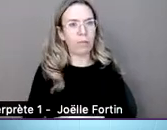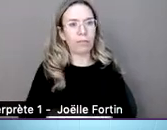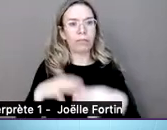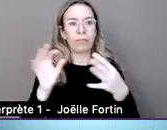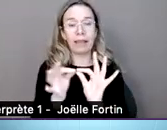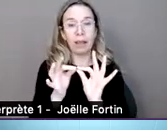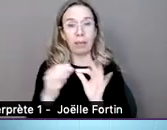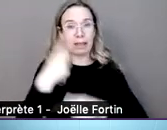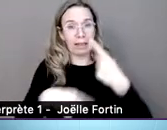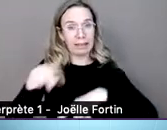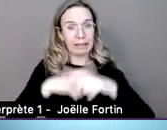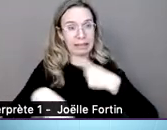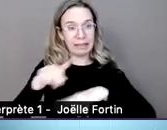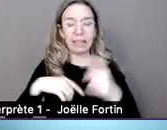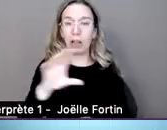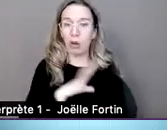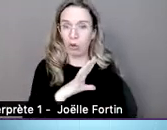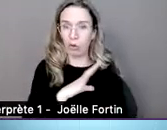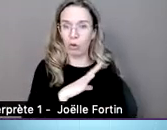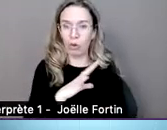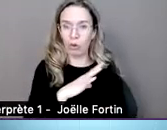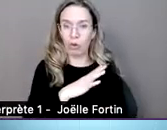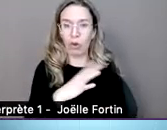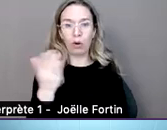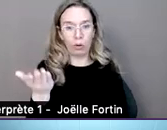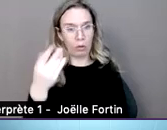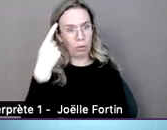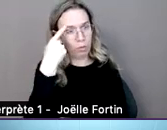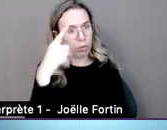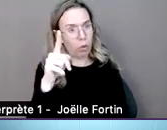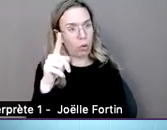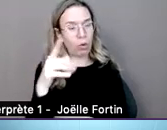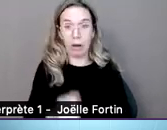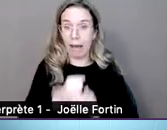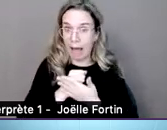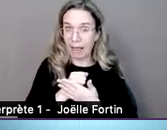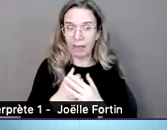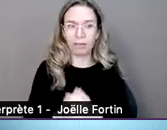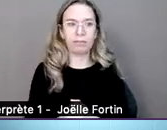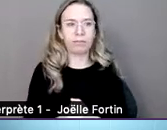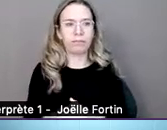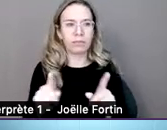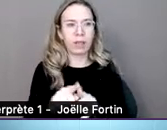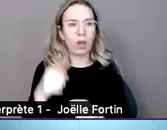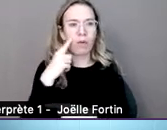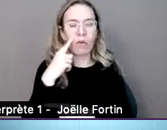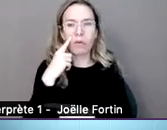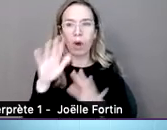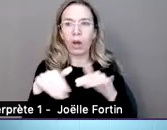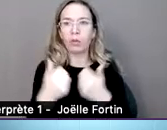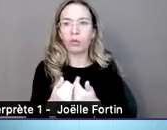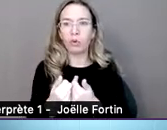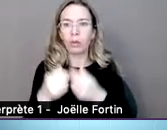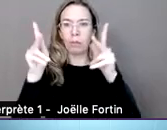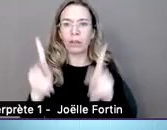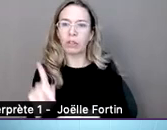des signes, on a juste à côté qui serait là pour nous aider. Et vous pouvez voir tous les intervenants en